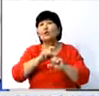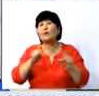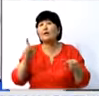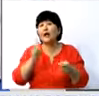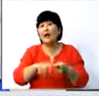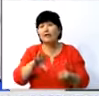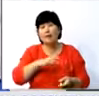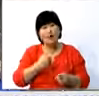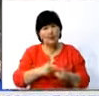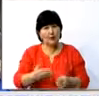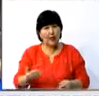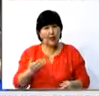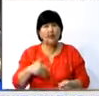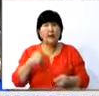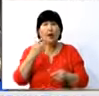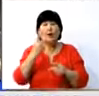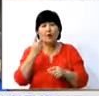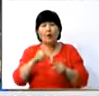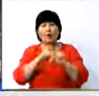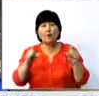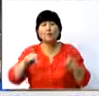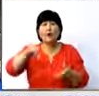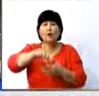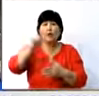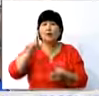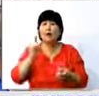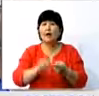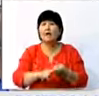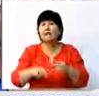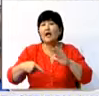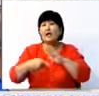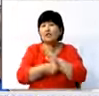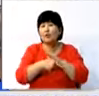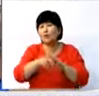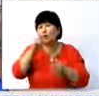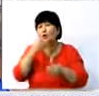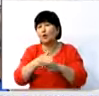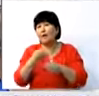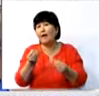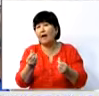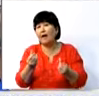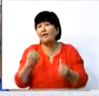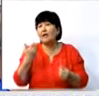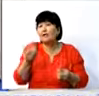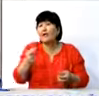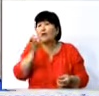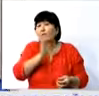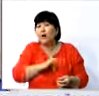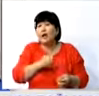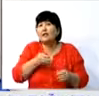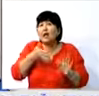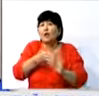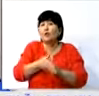қатысты болды. Осыған дейін қос басқарманың да лауазымды тұлғаларына қатысты жымқыру, бюджеттен бөлінген қаражатты мақсатсыз пайдалану